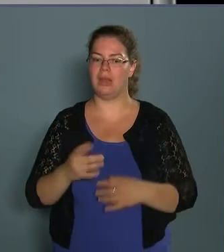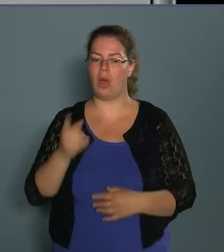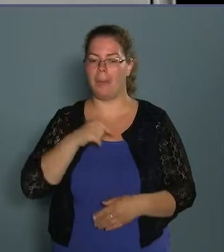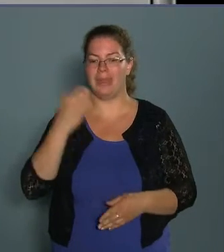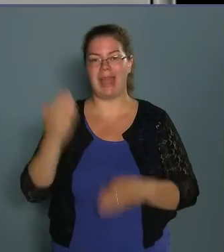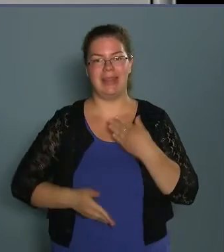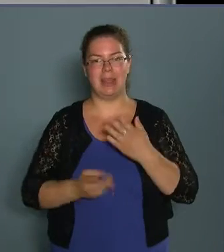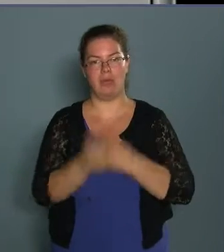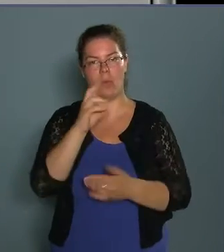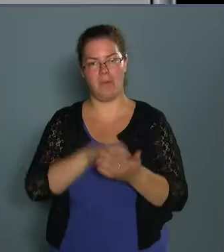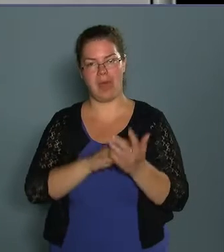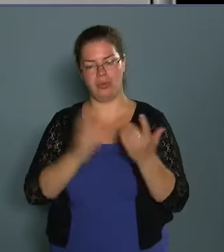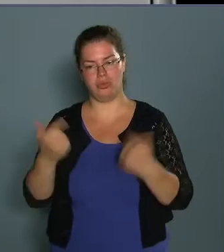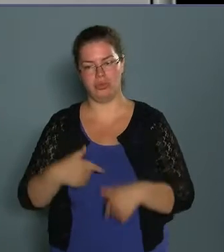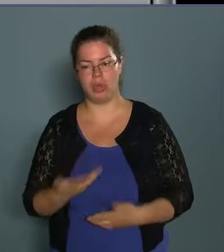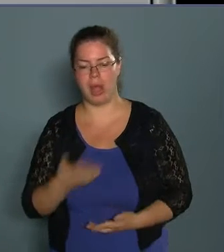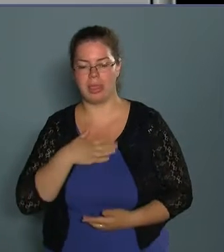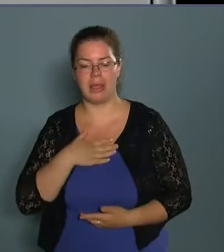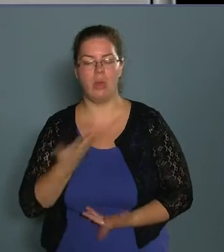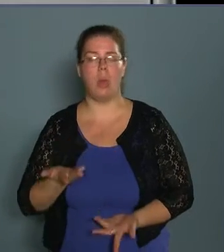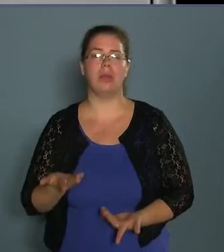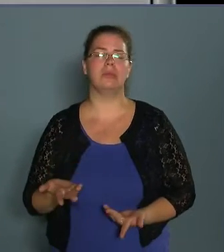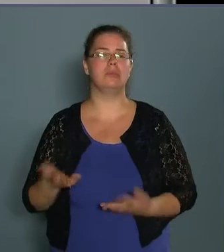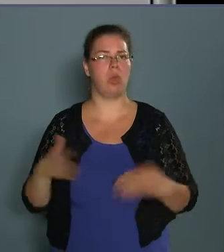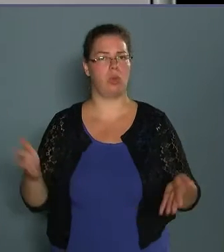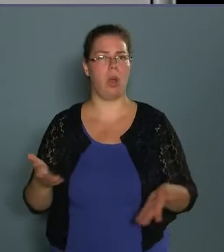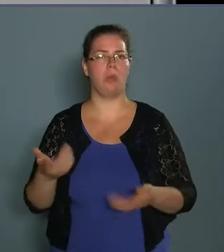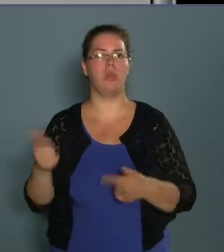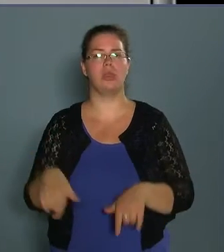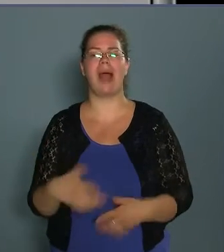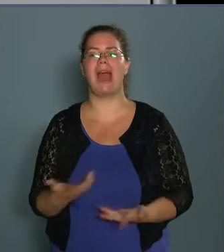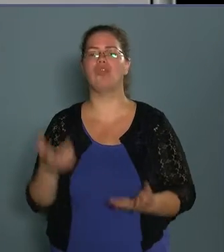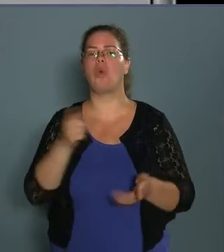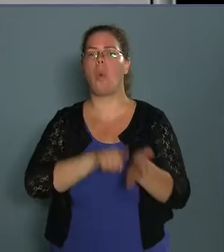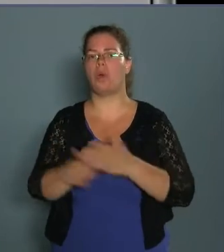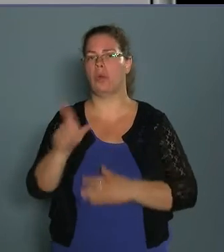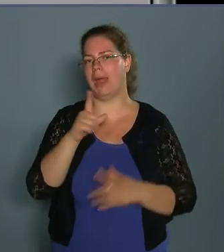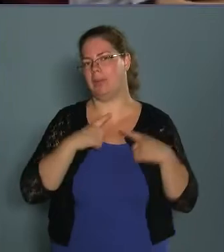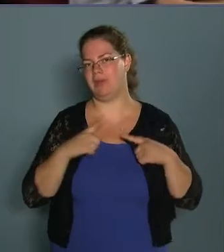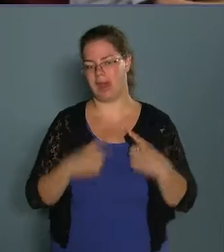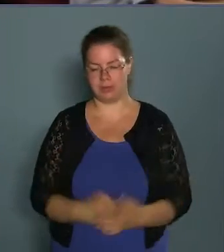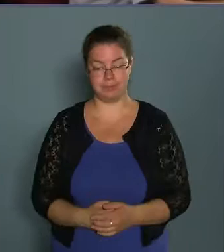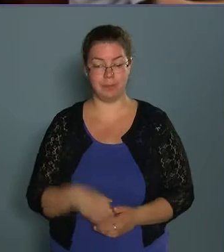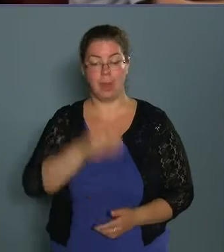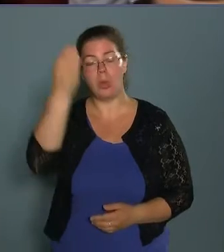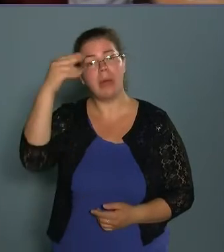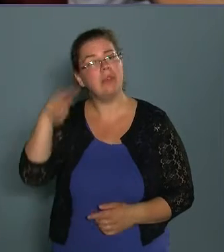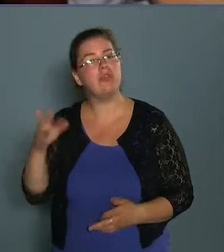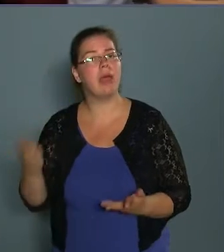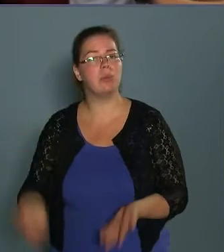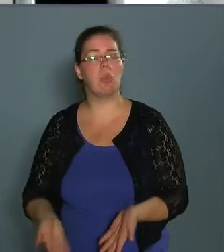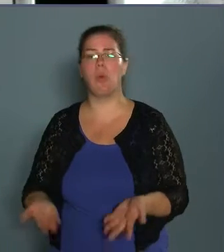főváros idáig utalt nekünk. Jelentősebb utalás itt is majd októberben várható. Polgármester